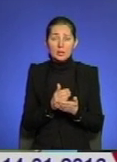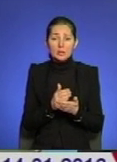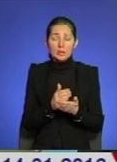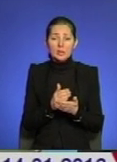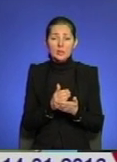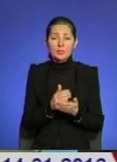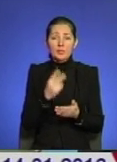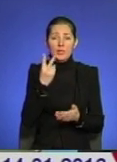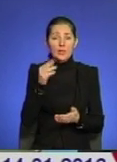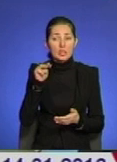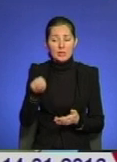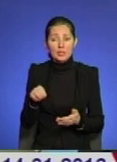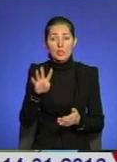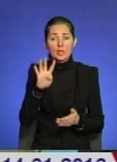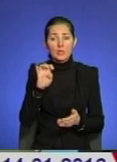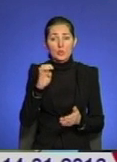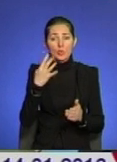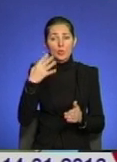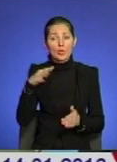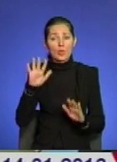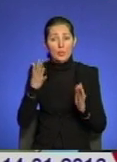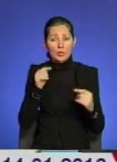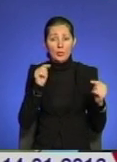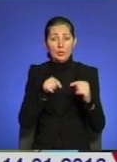становить 2940 випадків проти